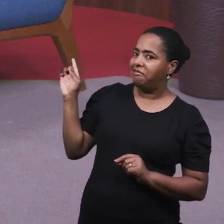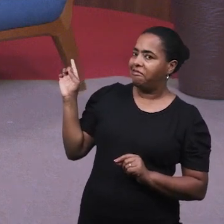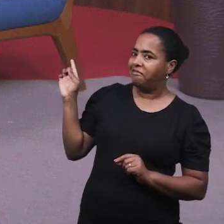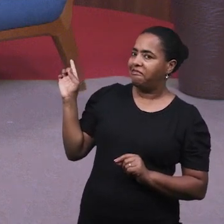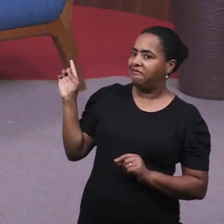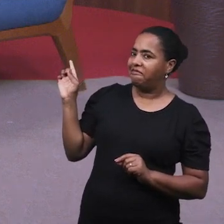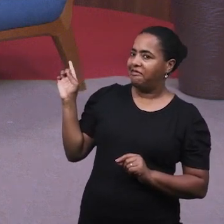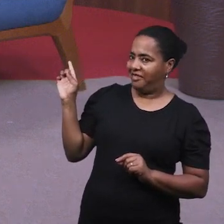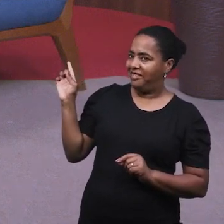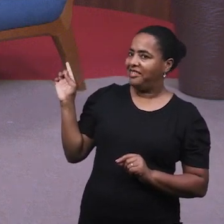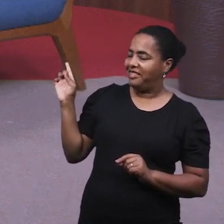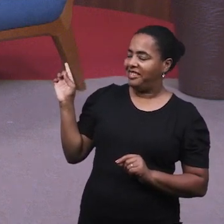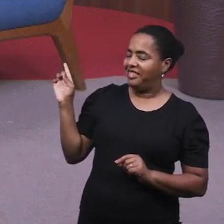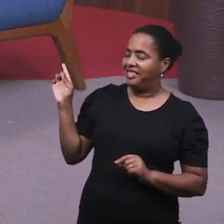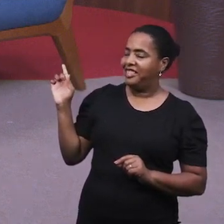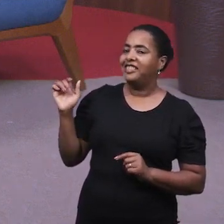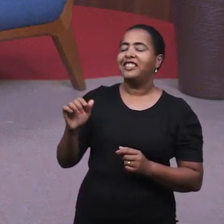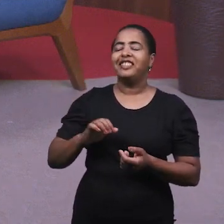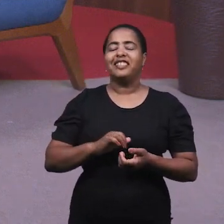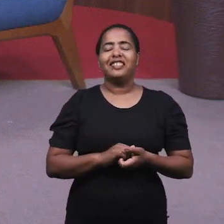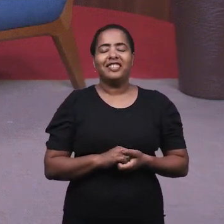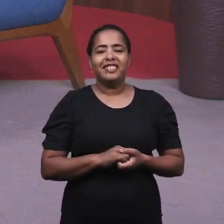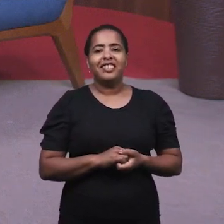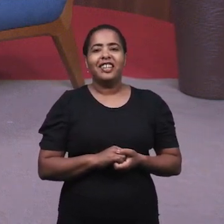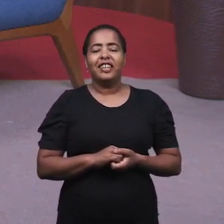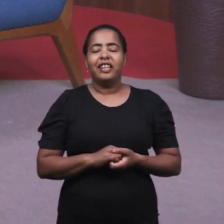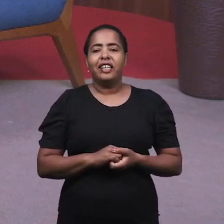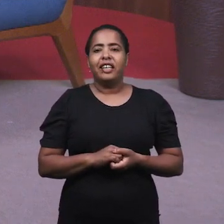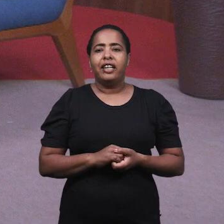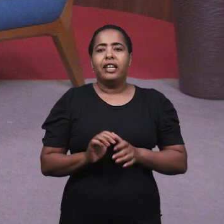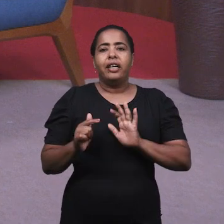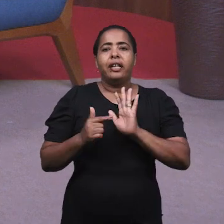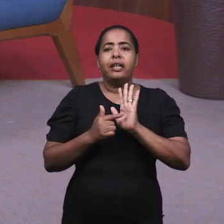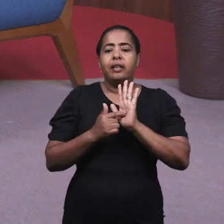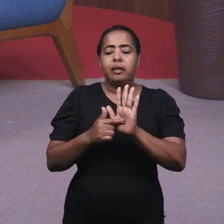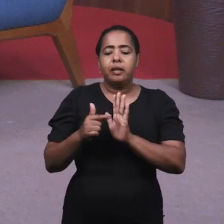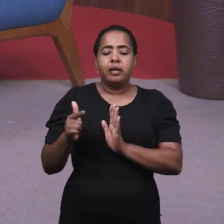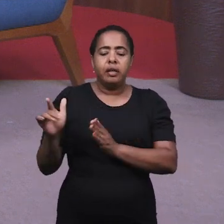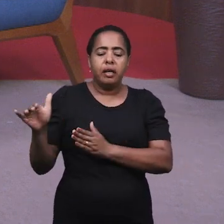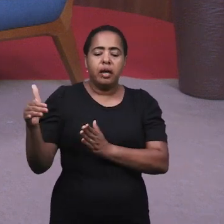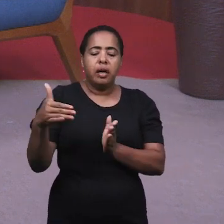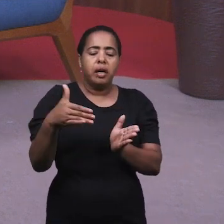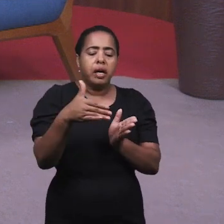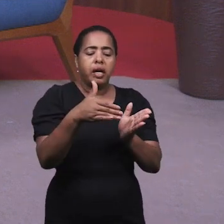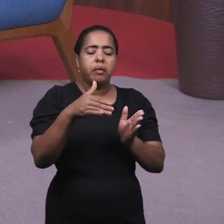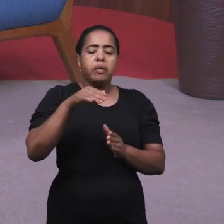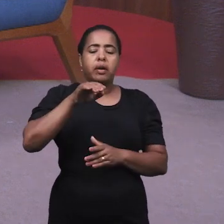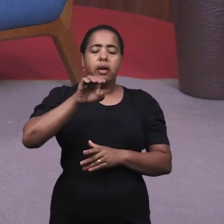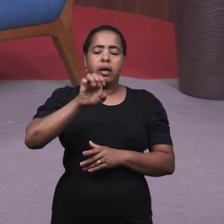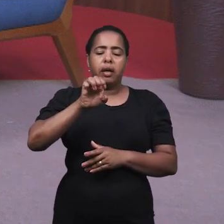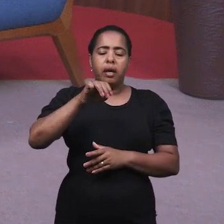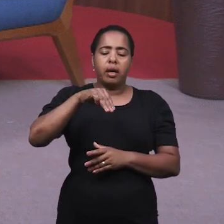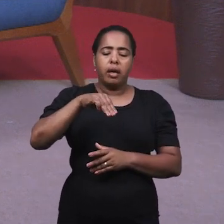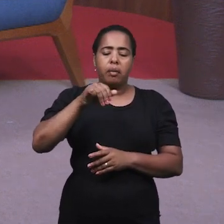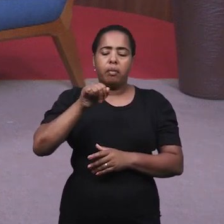Ils allaient dans le chemin vers Emmaüs, qui selon la Bible s'éloignait de Jérusalem de 60